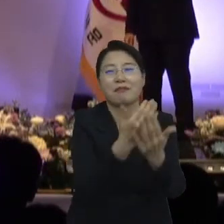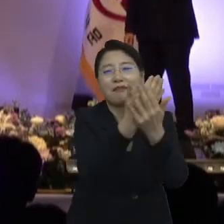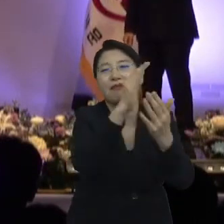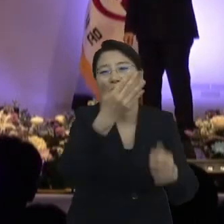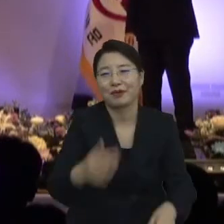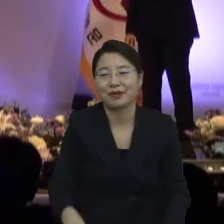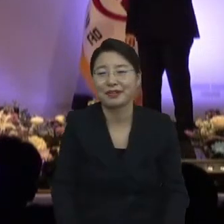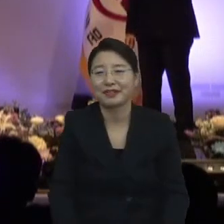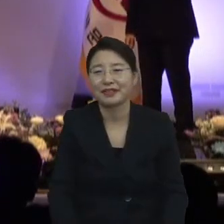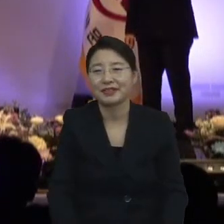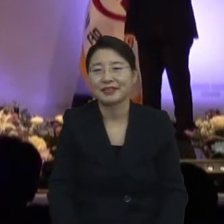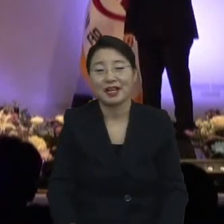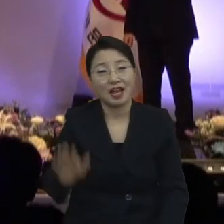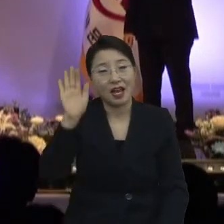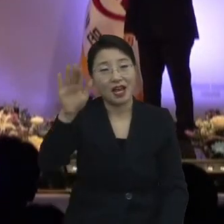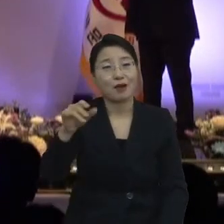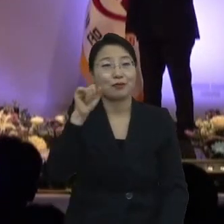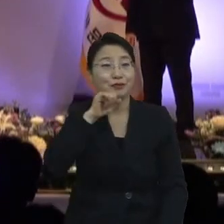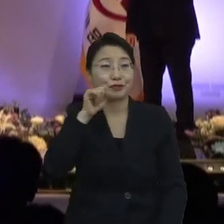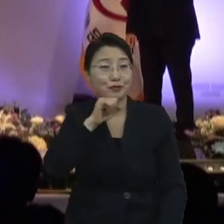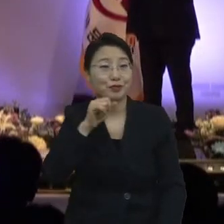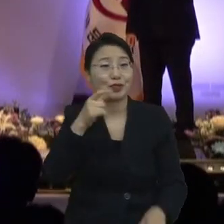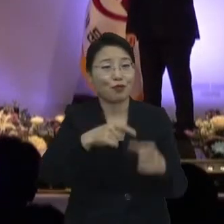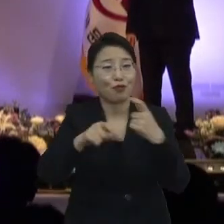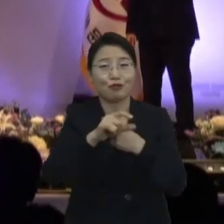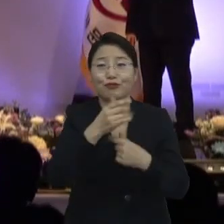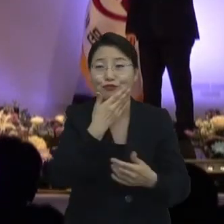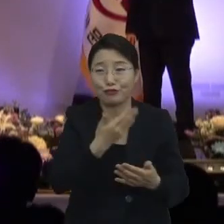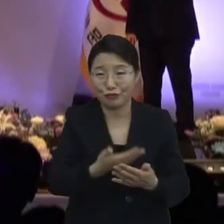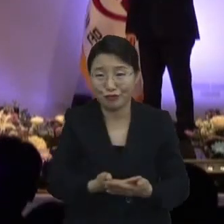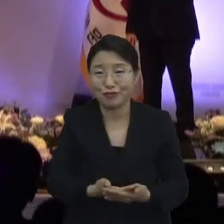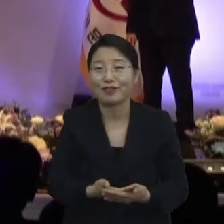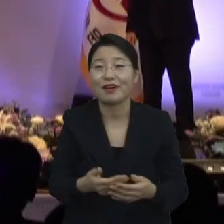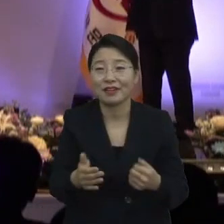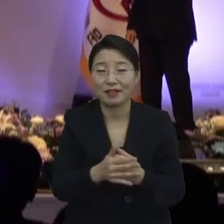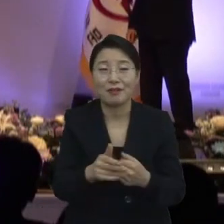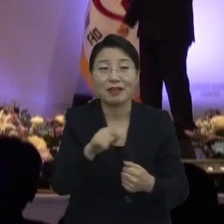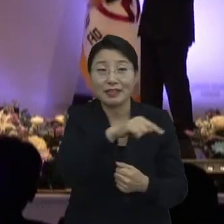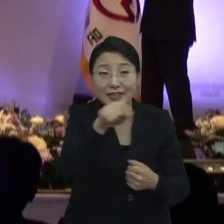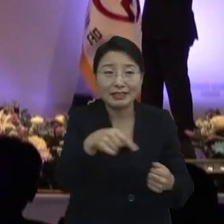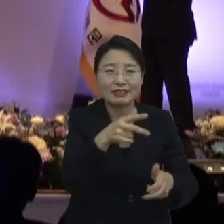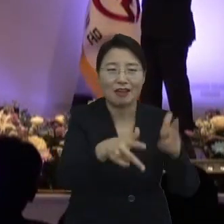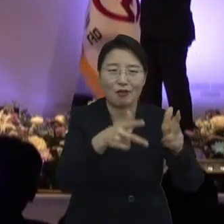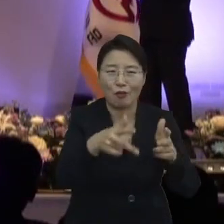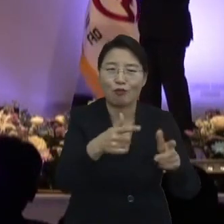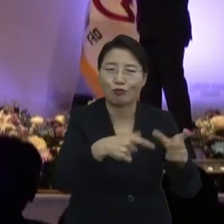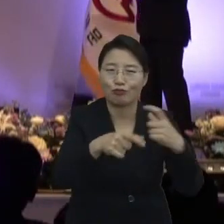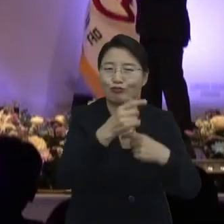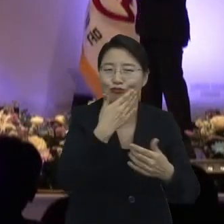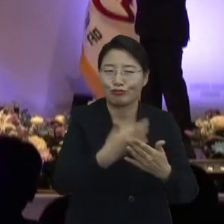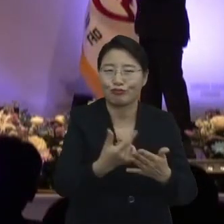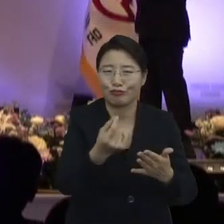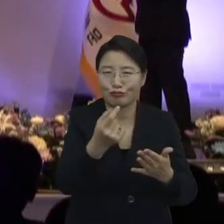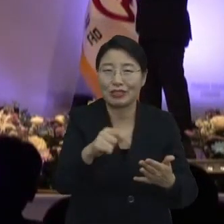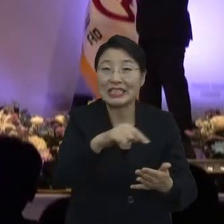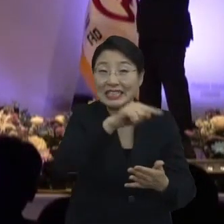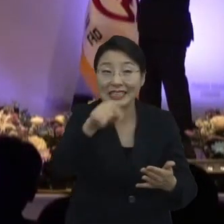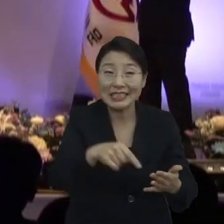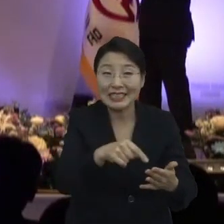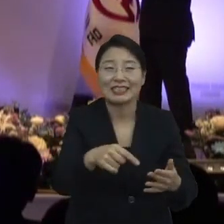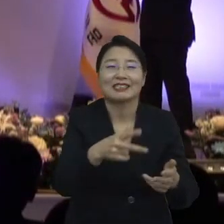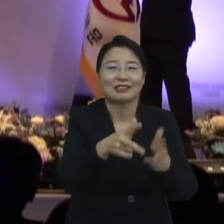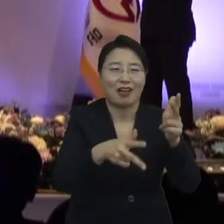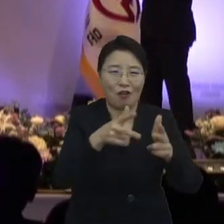더 여가가 중요해지기 때문에 중요한 산업으로 떠오를 텐데요. 여기 보시는 이런 산업들이 바로